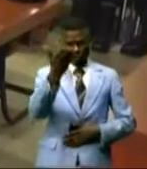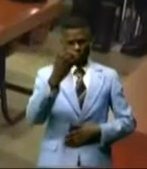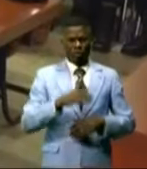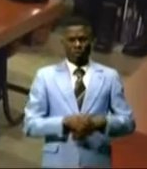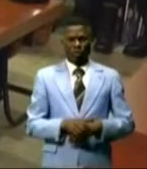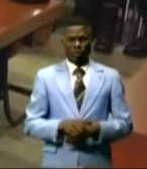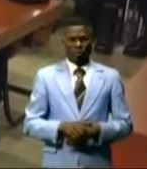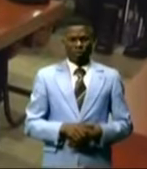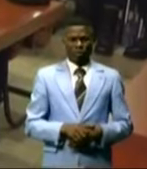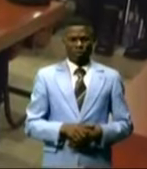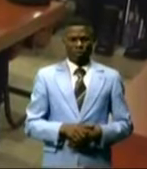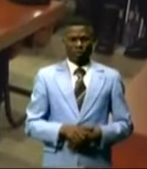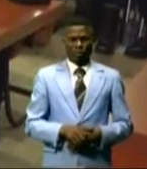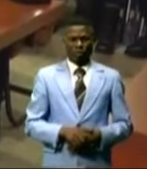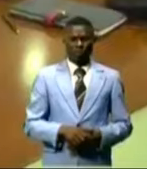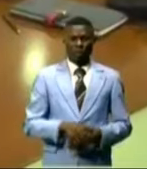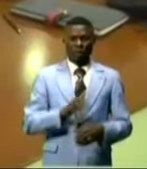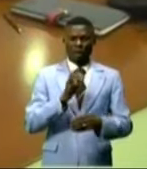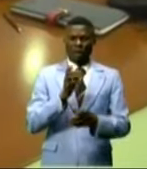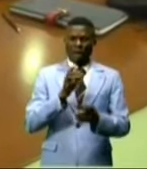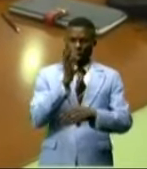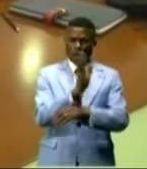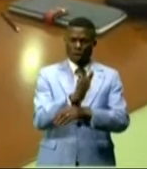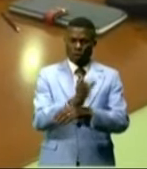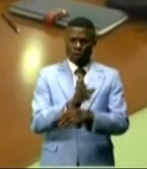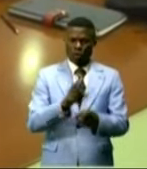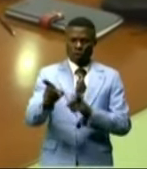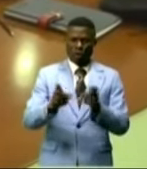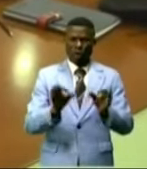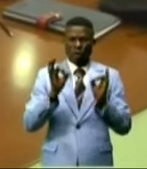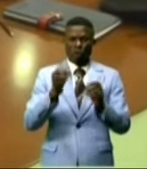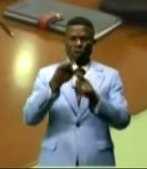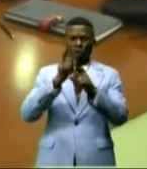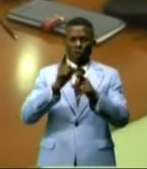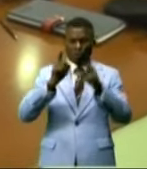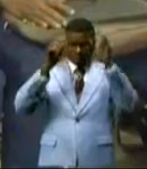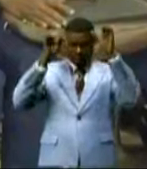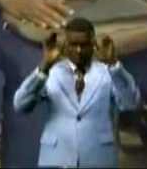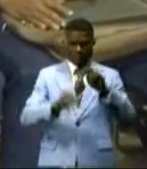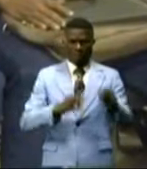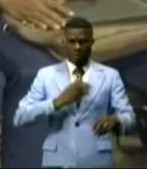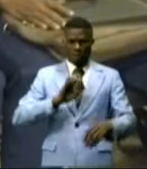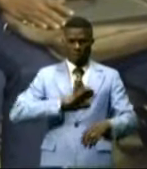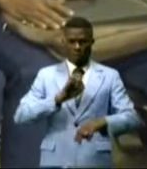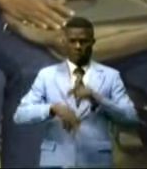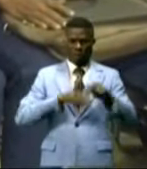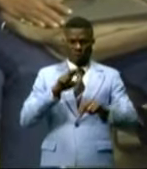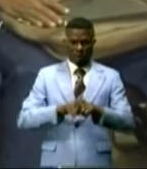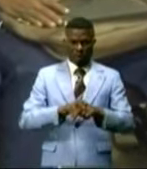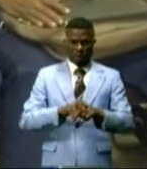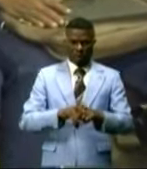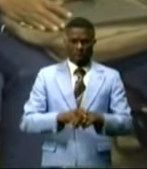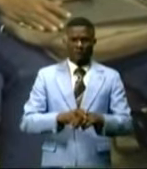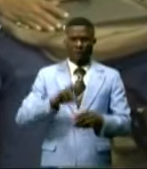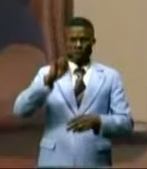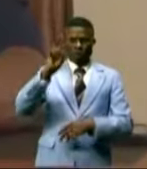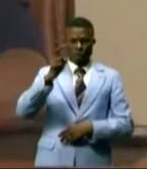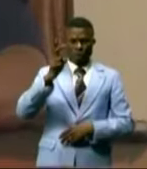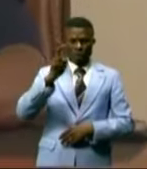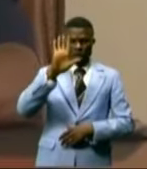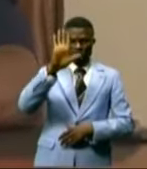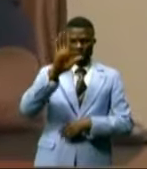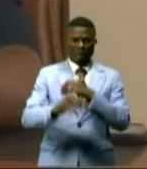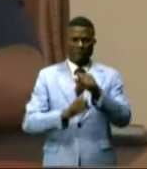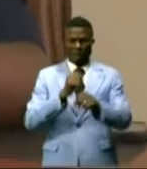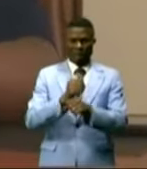Des nouvelles directives et instructions émanant de la haute hiérarchie de la police nationale congolaise pendant le deuxième quinquennat